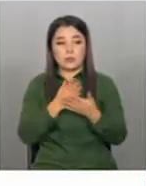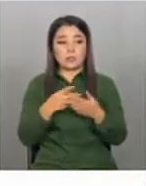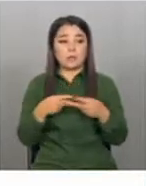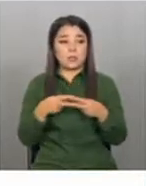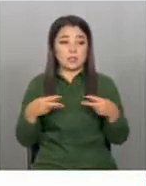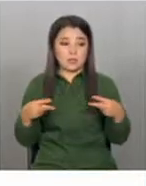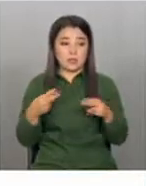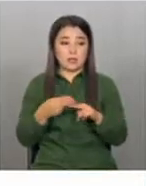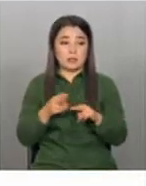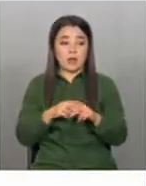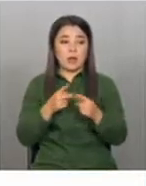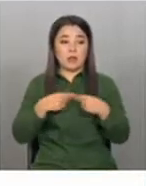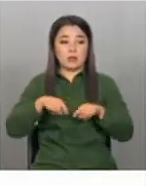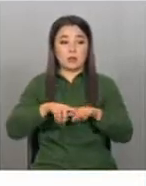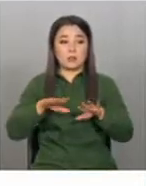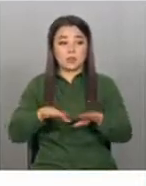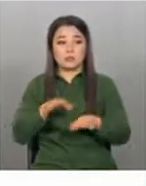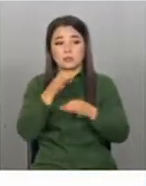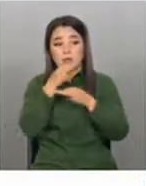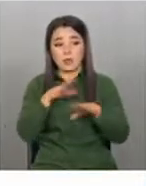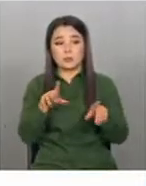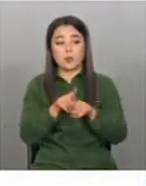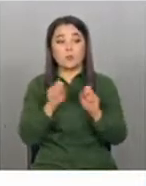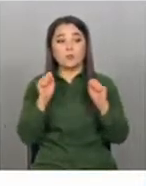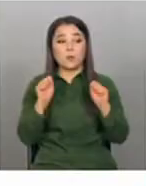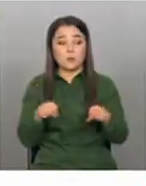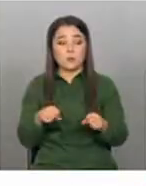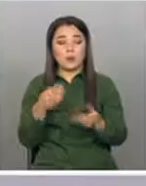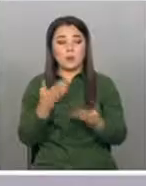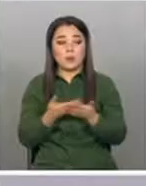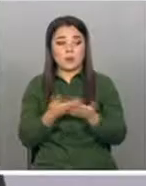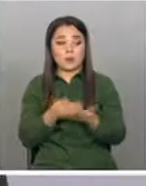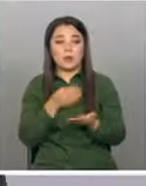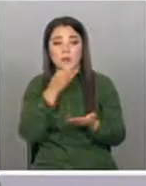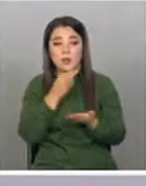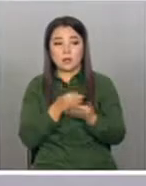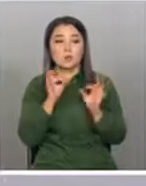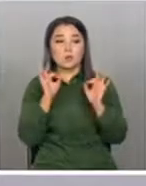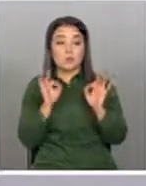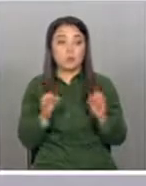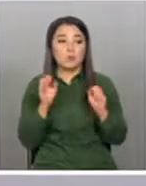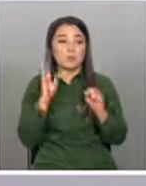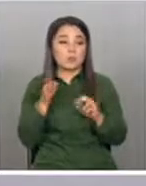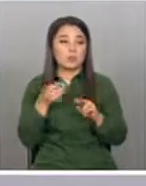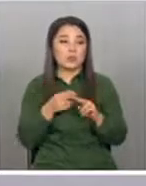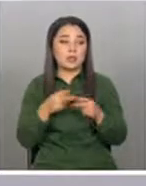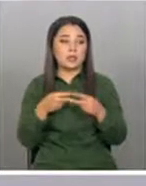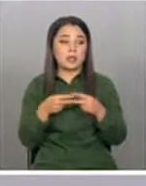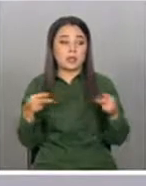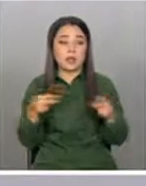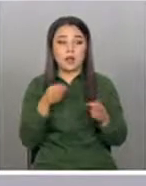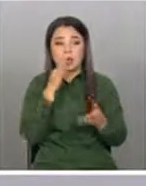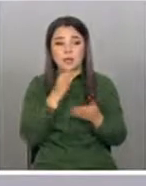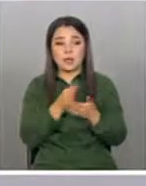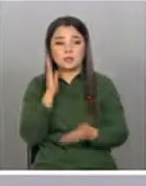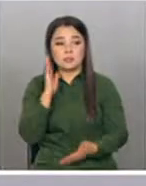деп, айнымалылардың кез келген мүмкін мәндерінде дұрыс болатын теңдікті